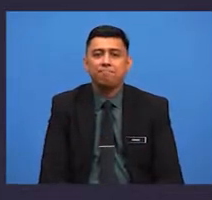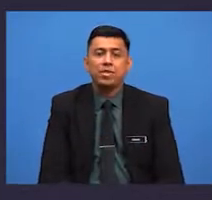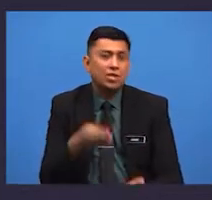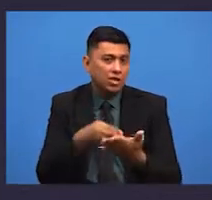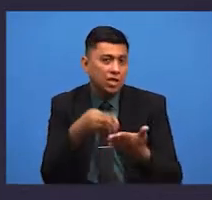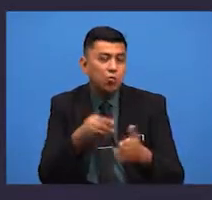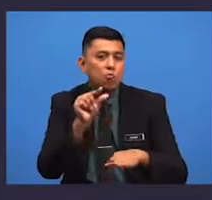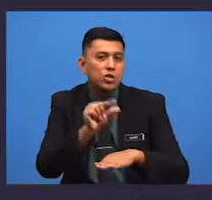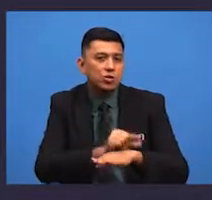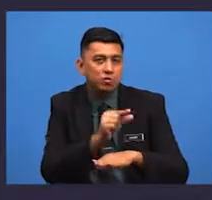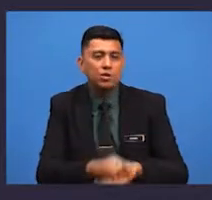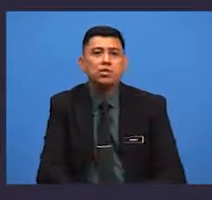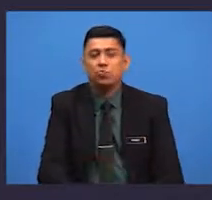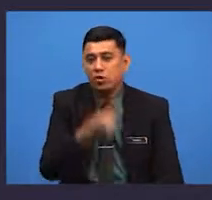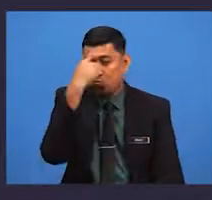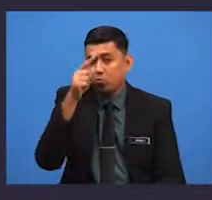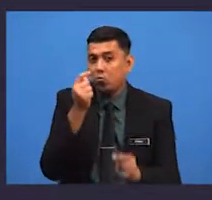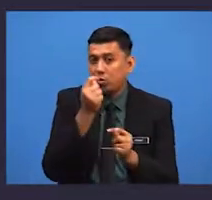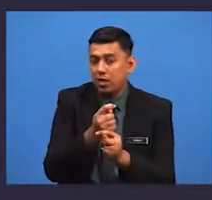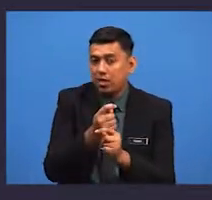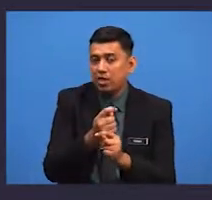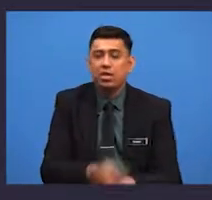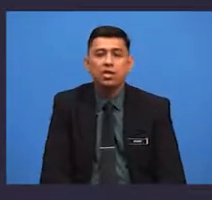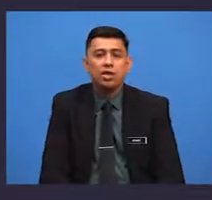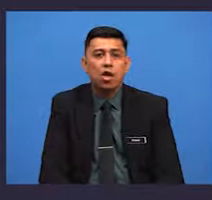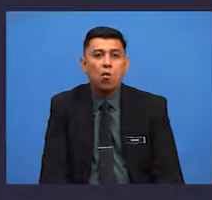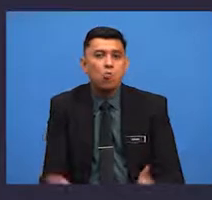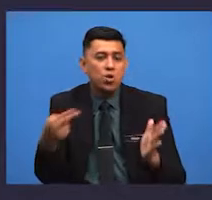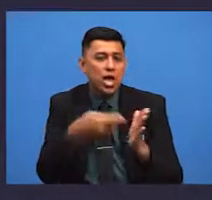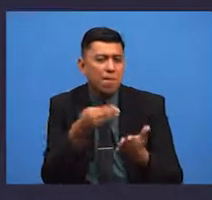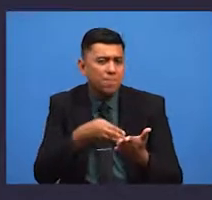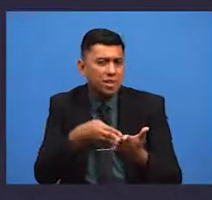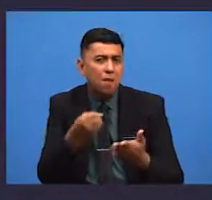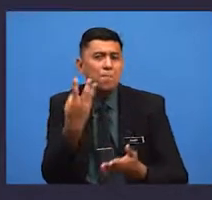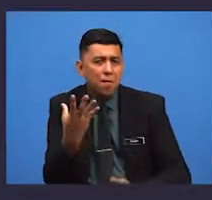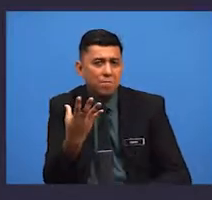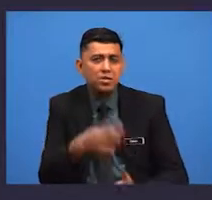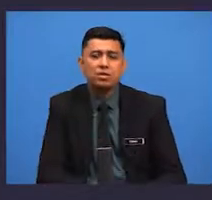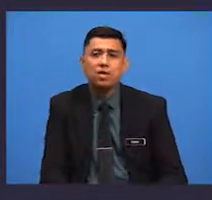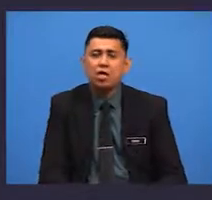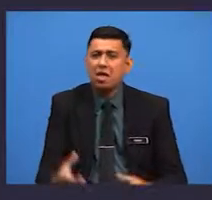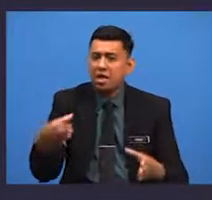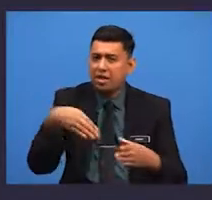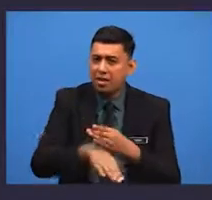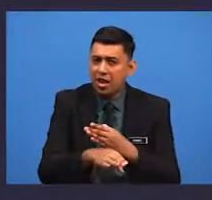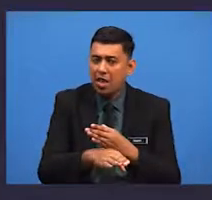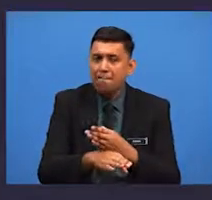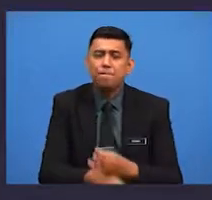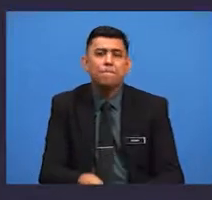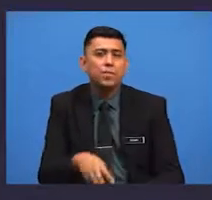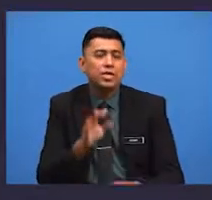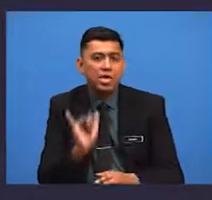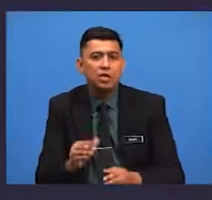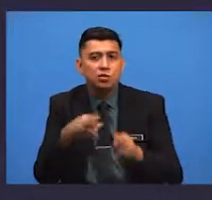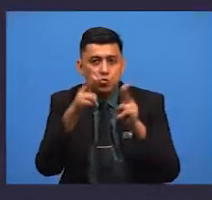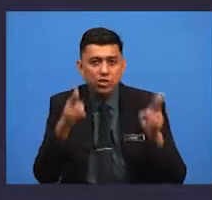Pembilang digunakan untuk menentukan bilangan ulangan yang akan berlaku dalam penyataan yang